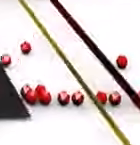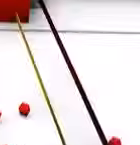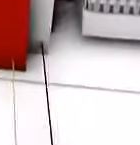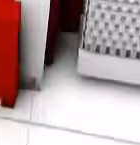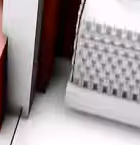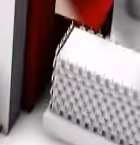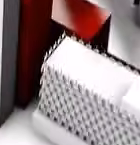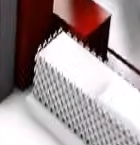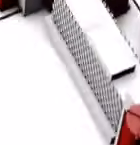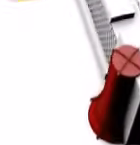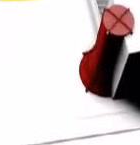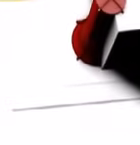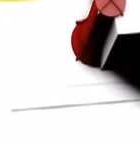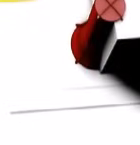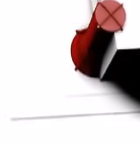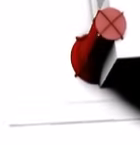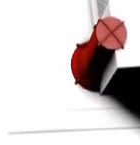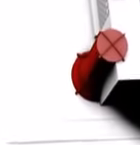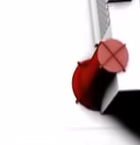Hai